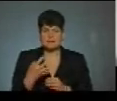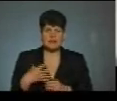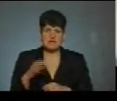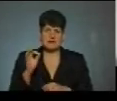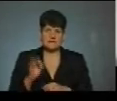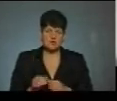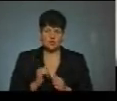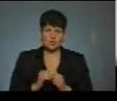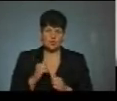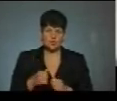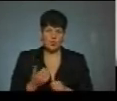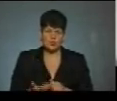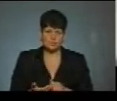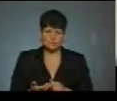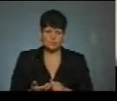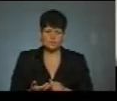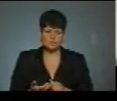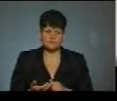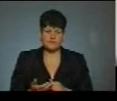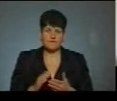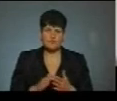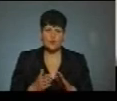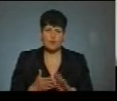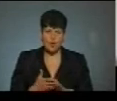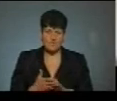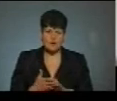10-15% щороку. В умовах